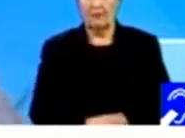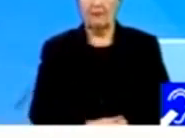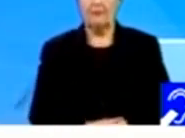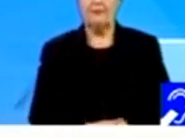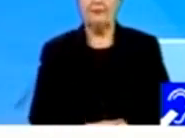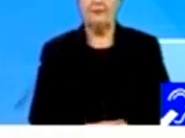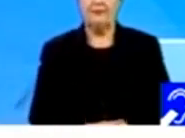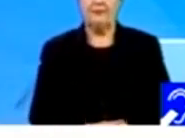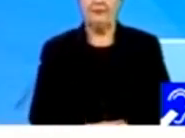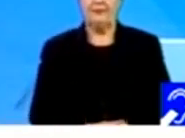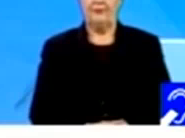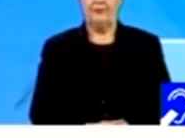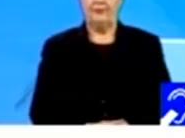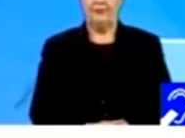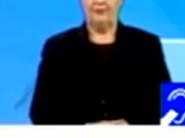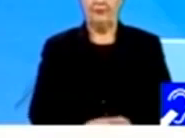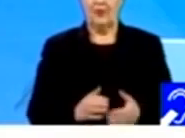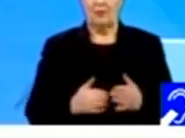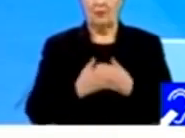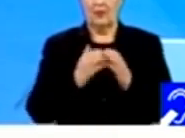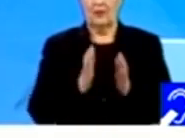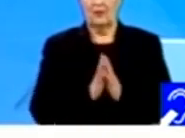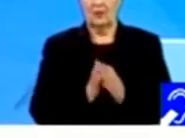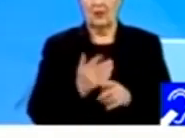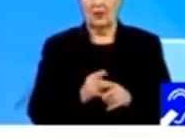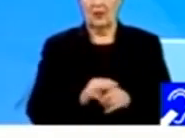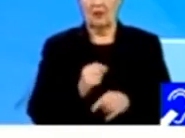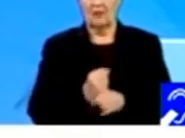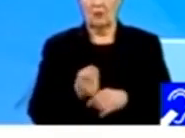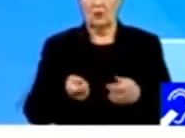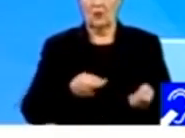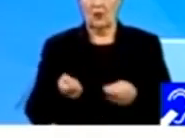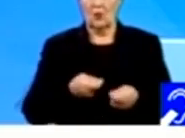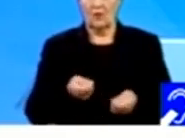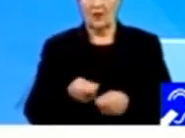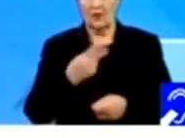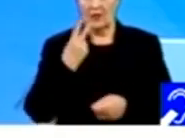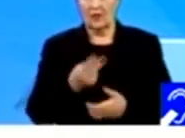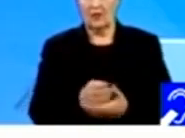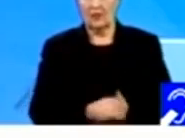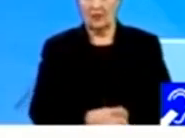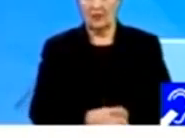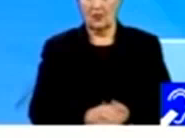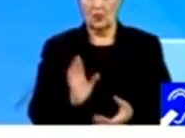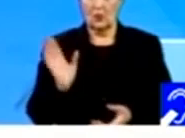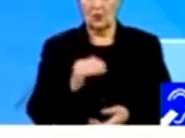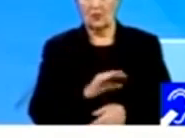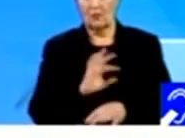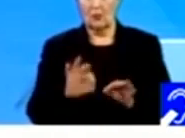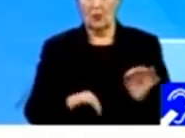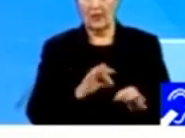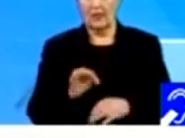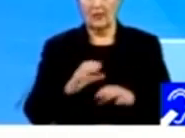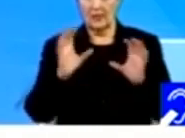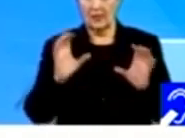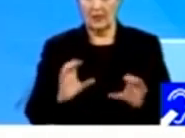lucru. Și în baza solicitării pe care am făcut-o la guvern, iată, vă arăt, aici sunt toate proiectele de